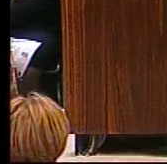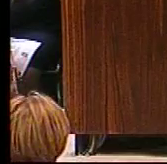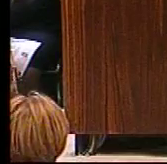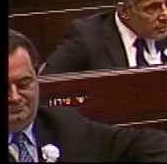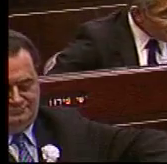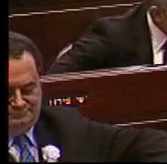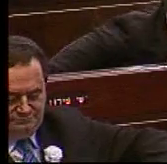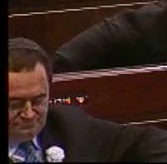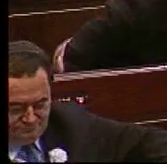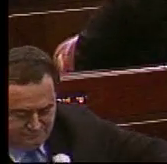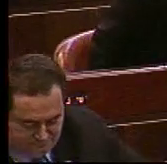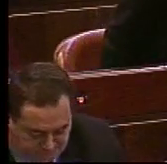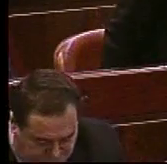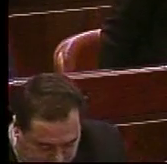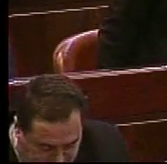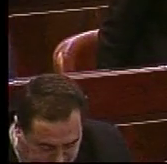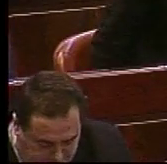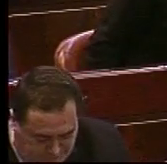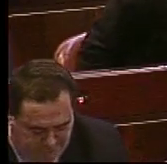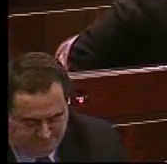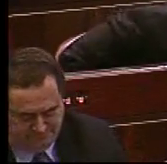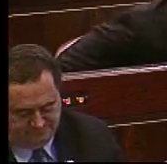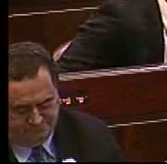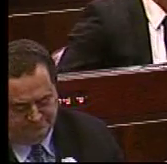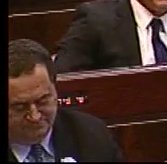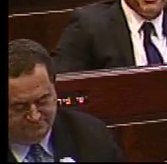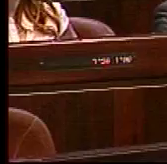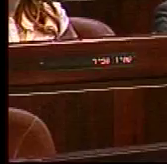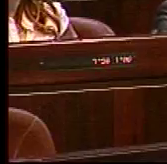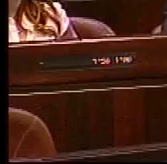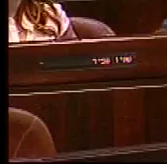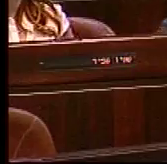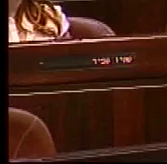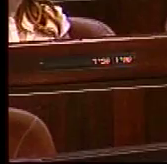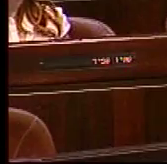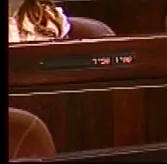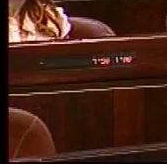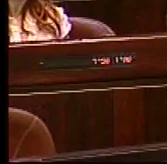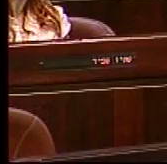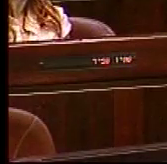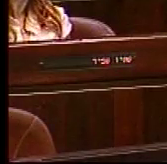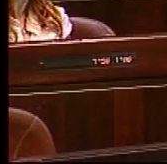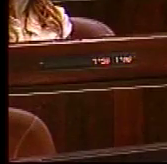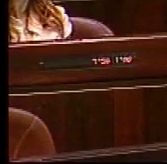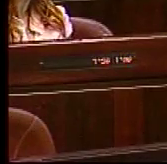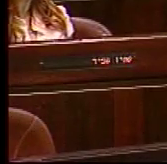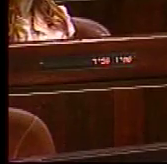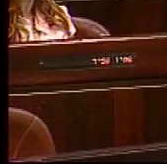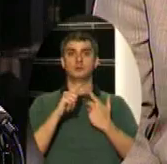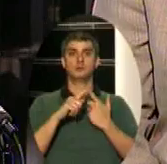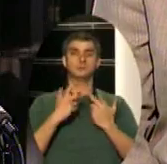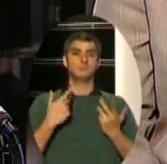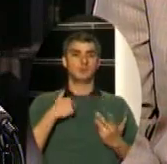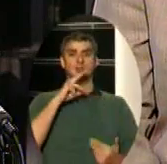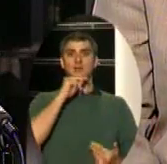מחר, והבולט שבהם הוא יאיר לפיד. ההישג שלו בבחירות יפנה אליו את הזרקורים, אבל גם לשאר חברי סיעתו יש מה לומר.